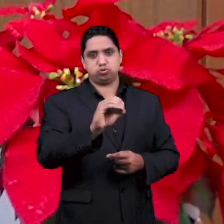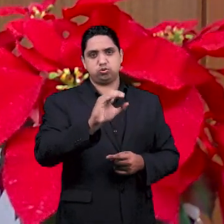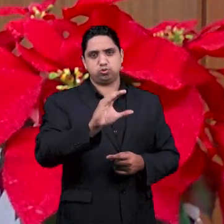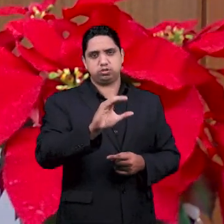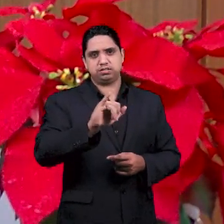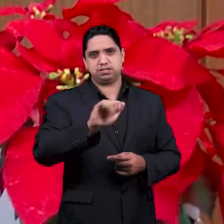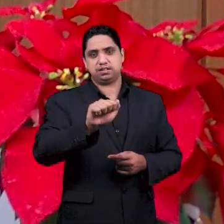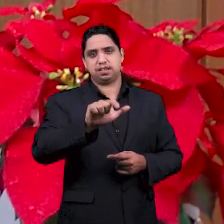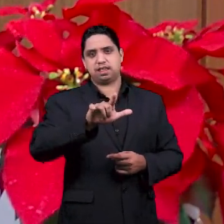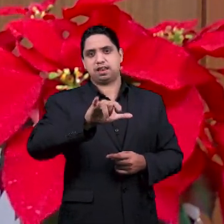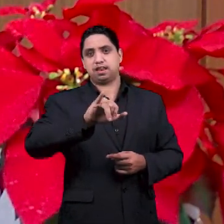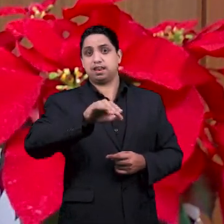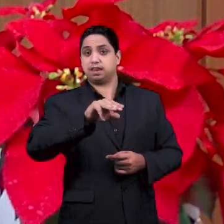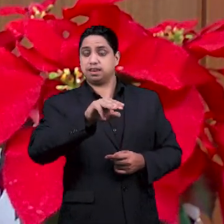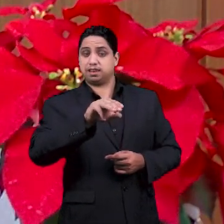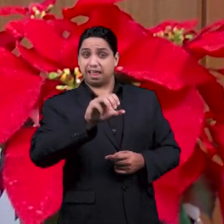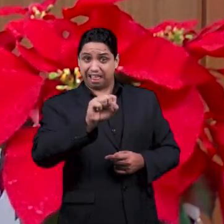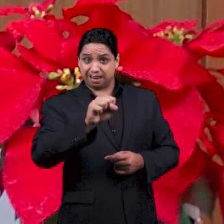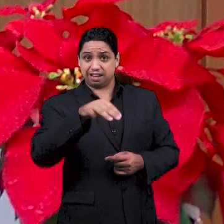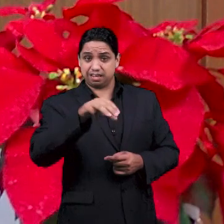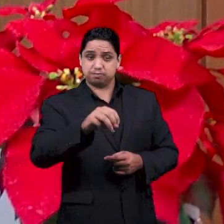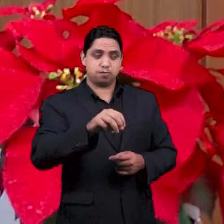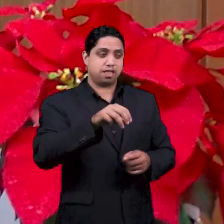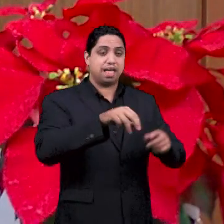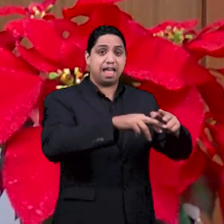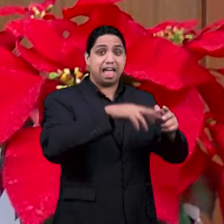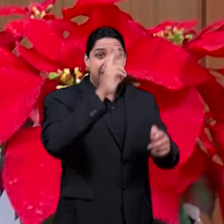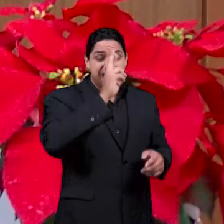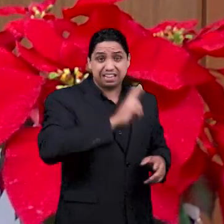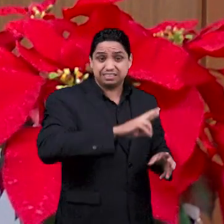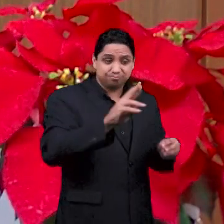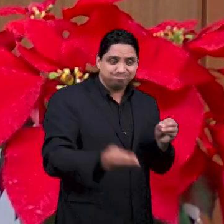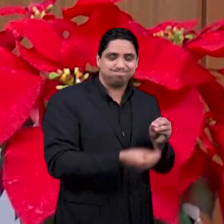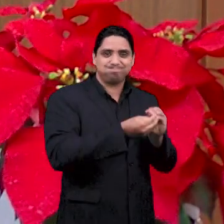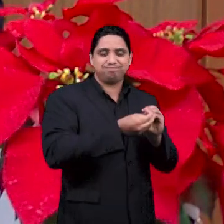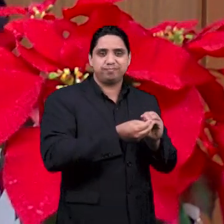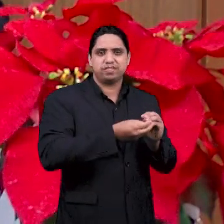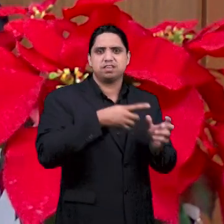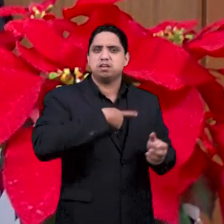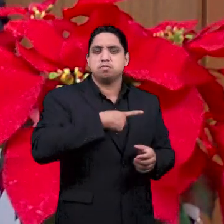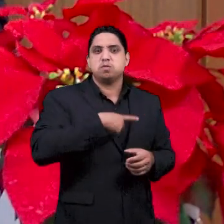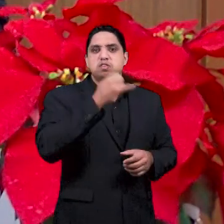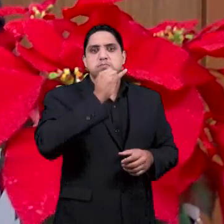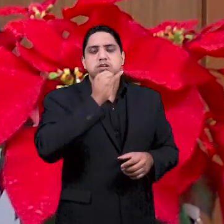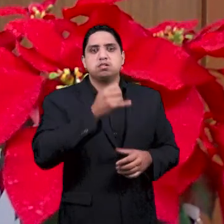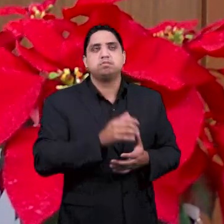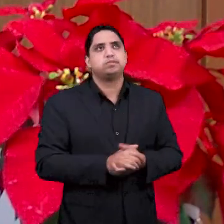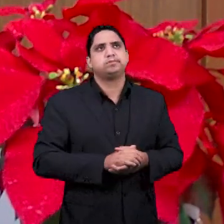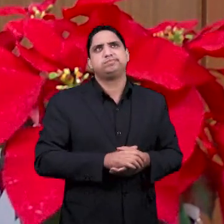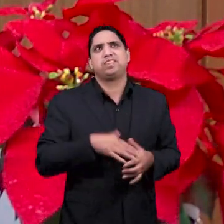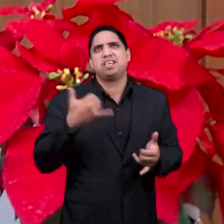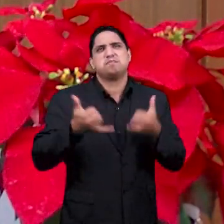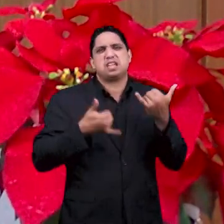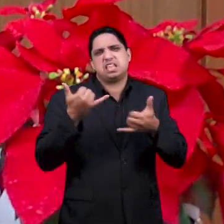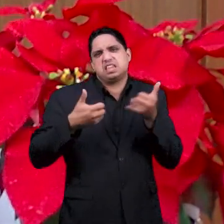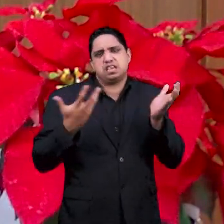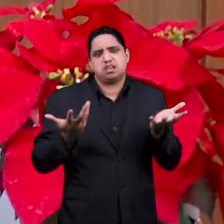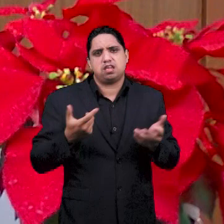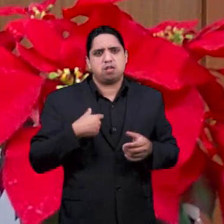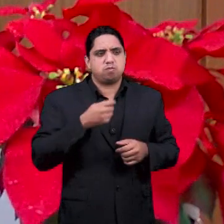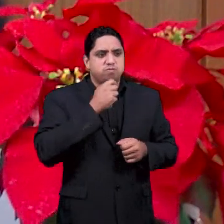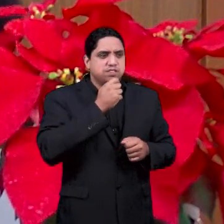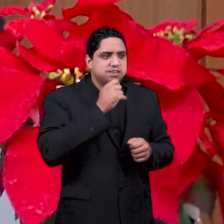плоть, она собирает все, да. Итак, мы будем большое собрание проводить здесь.